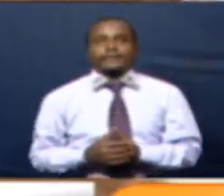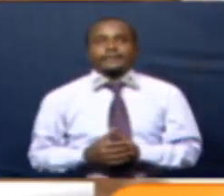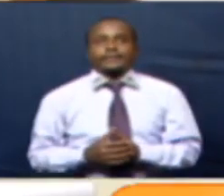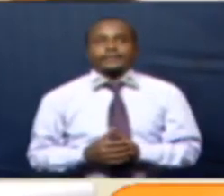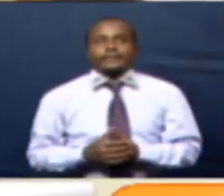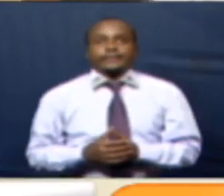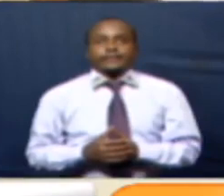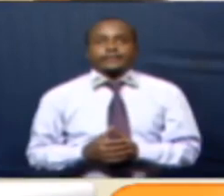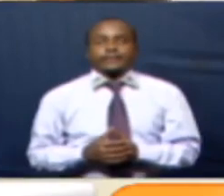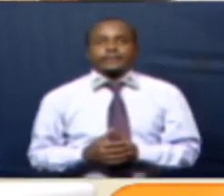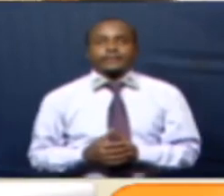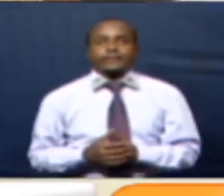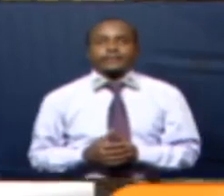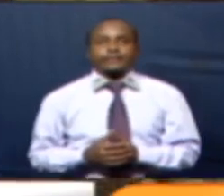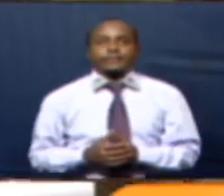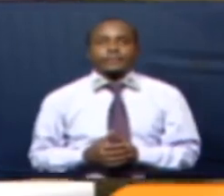Third, PW that he was